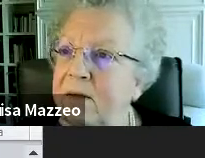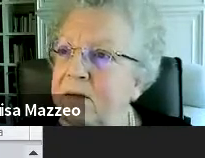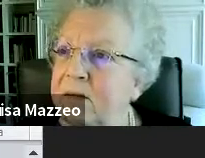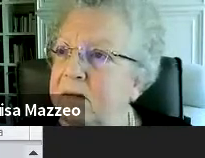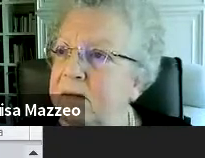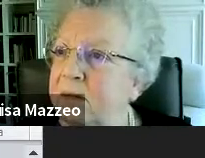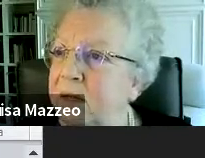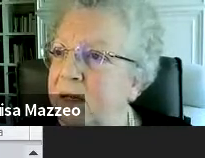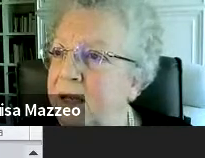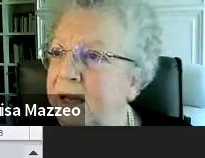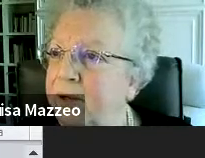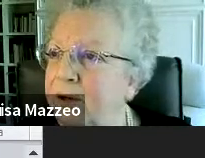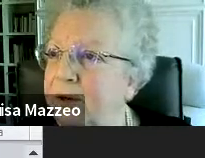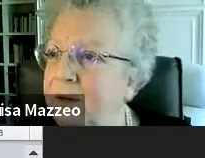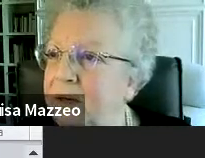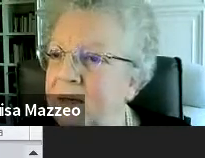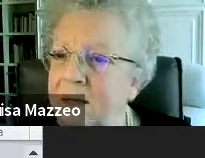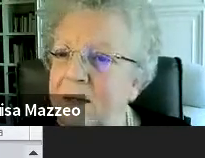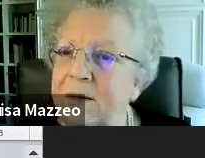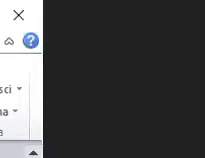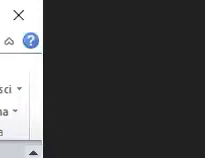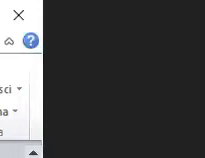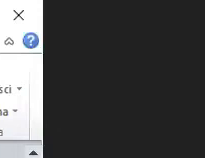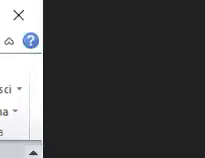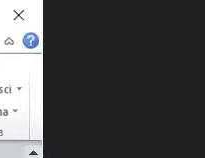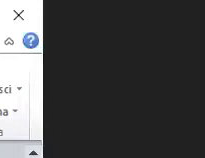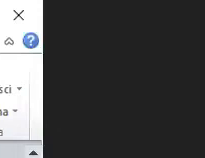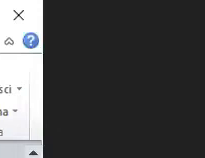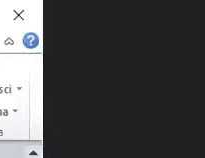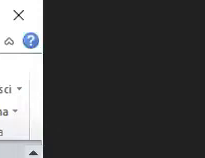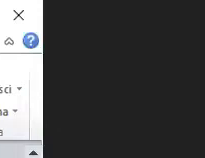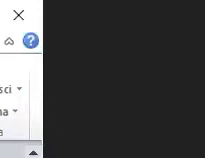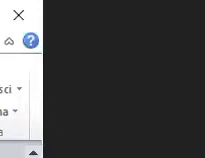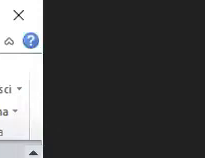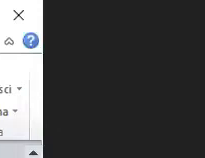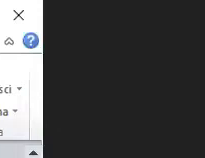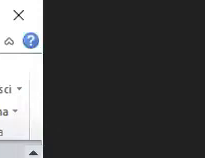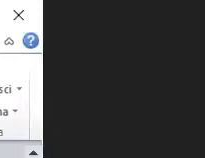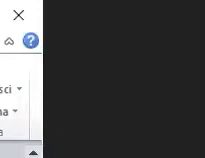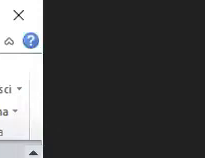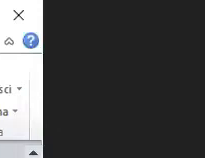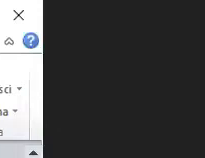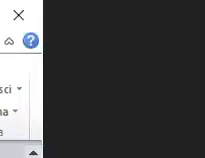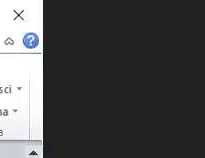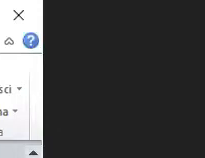Può andare? Chiedo. Sì. Sì, sì. Allora,